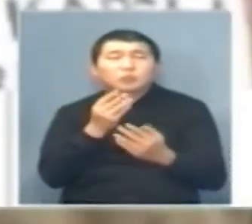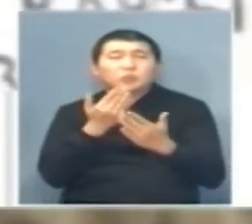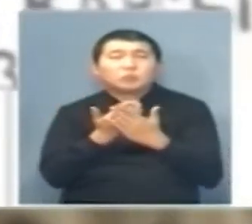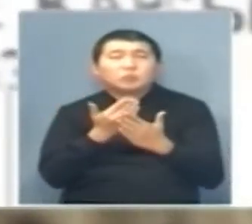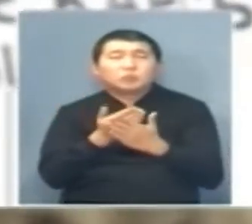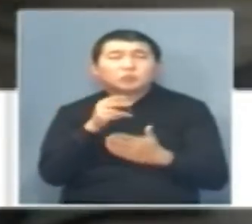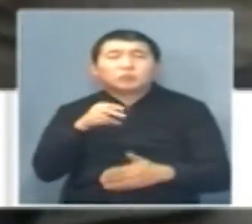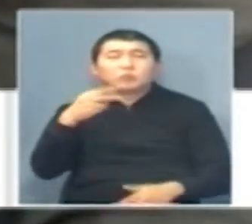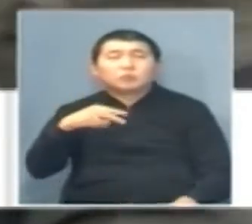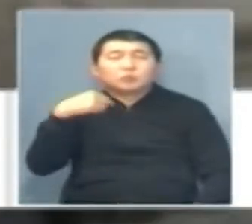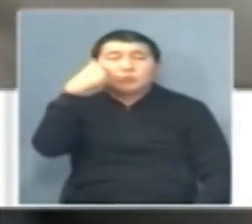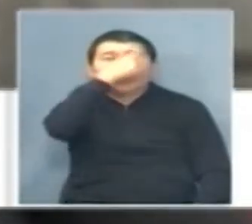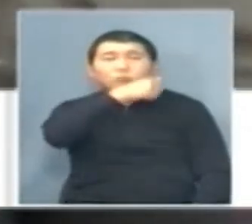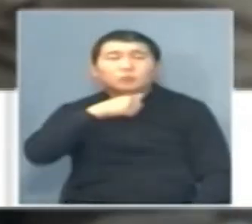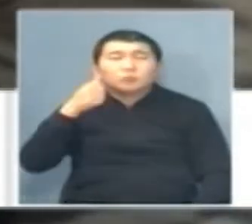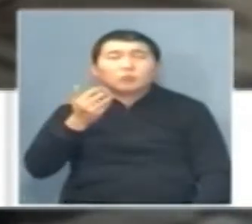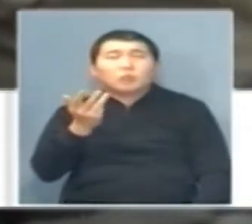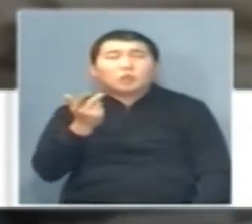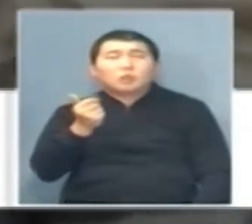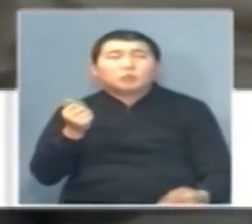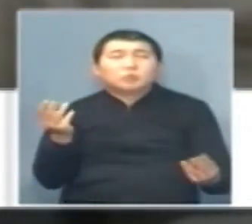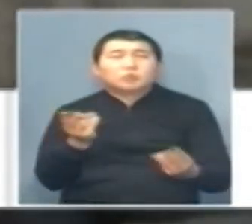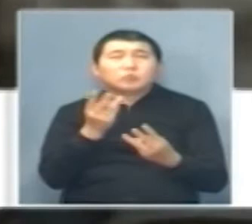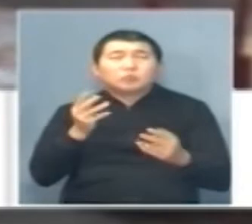сравнению с 2020 годом количество пожаров уменьшилось на